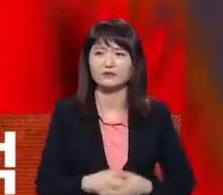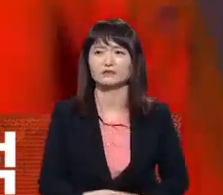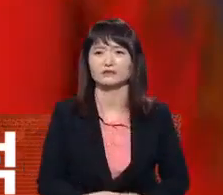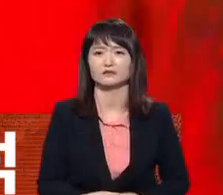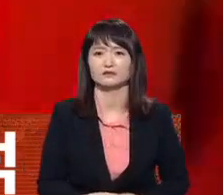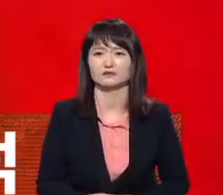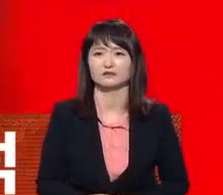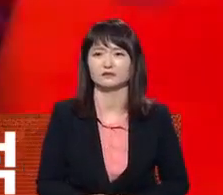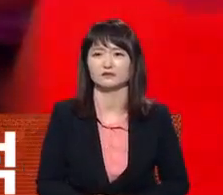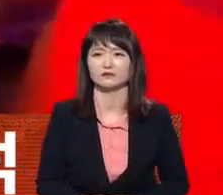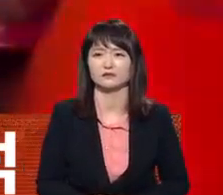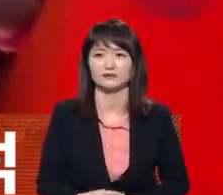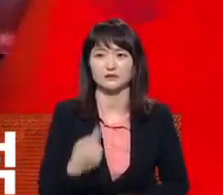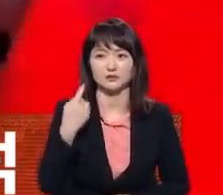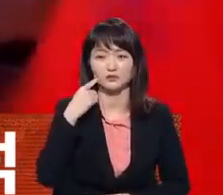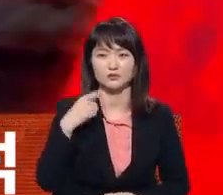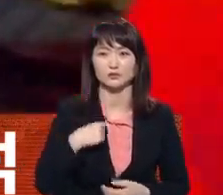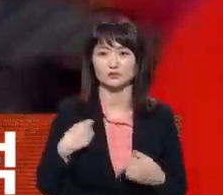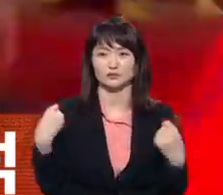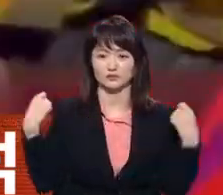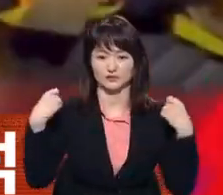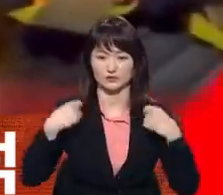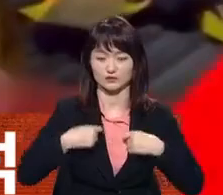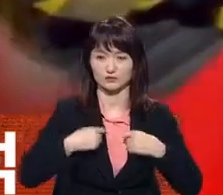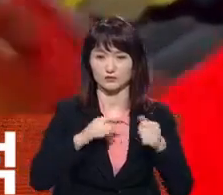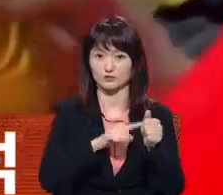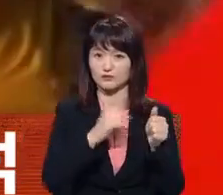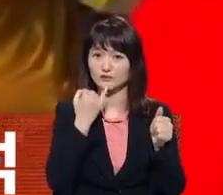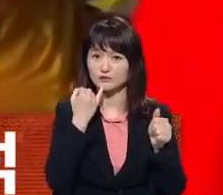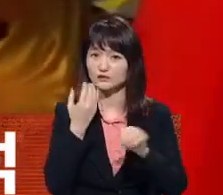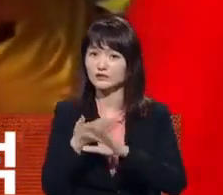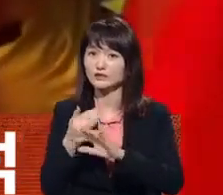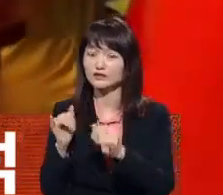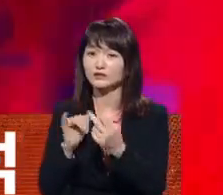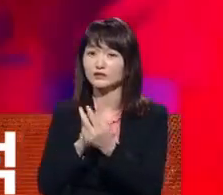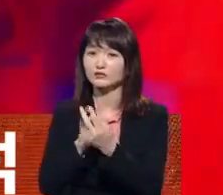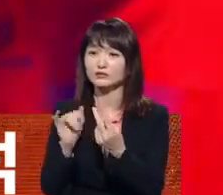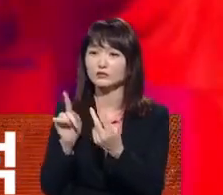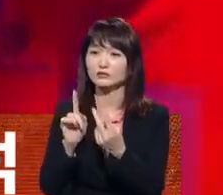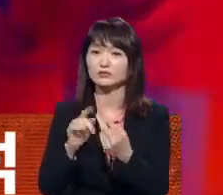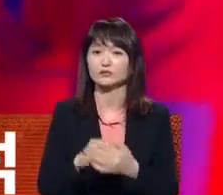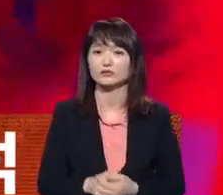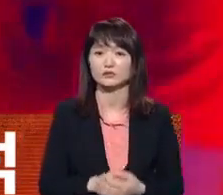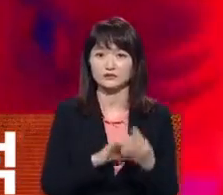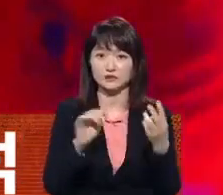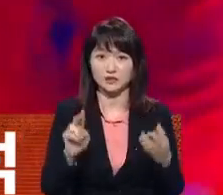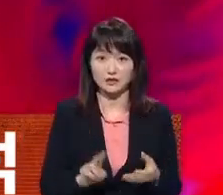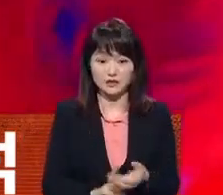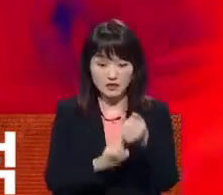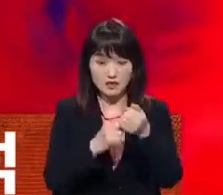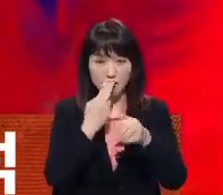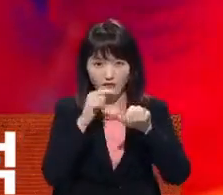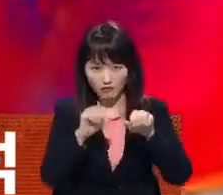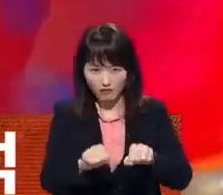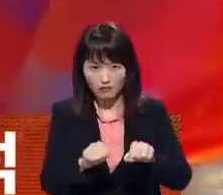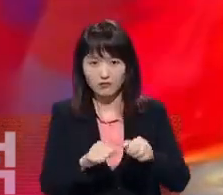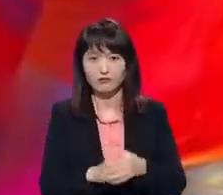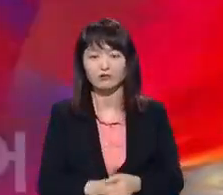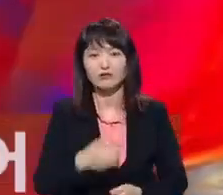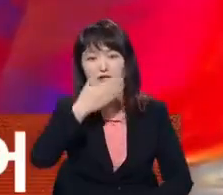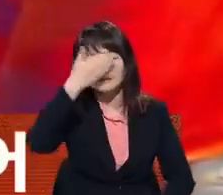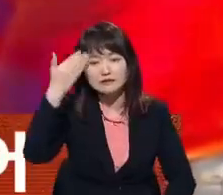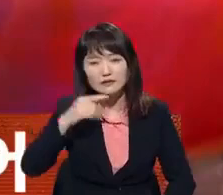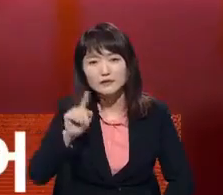자 아까 그 노란색 남성은 괜찮았던 거 같은데 다른 사람들은요 세 남성은 모두 기적적으로 살아남았습니다 더